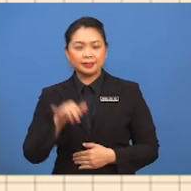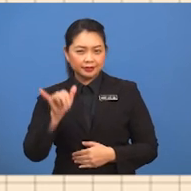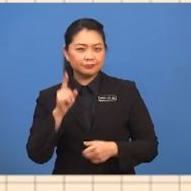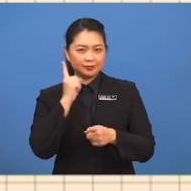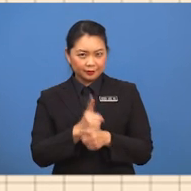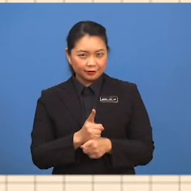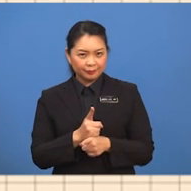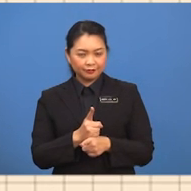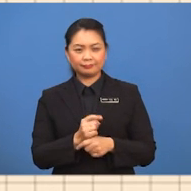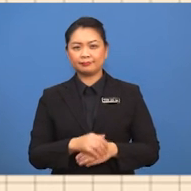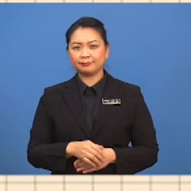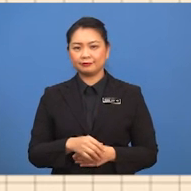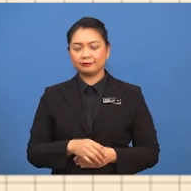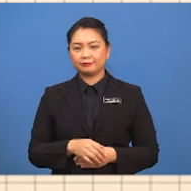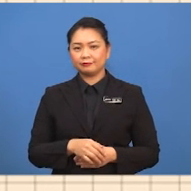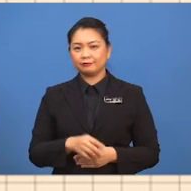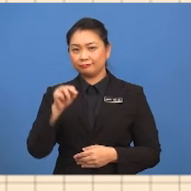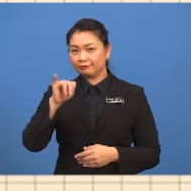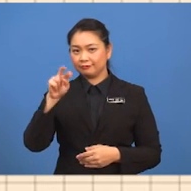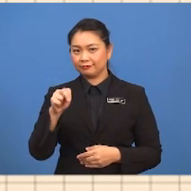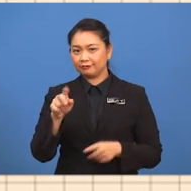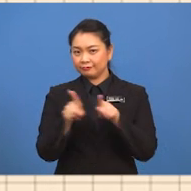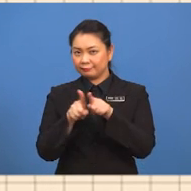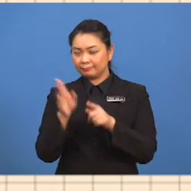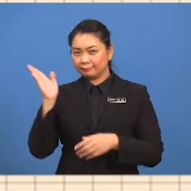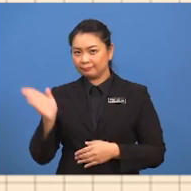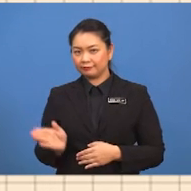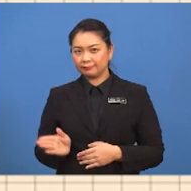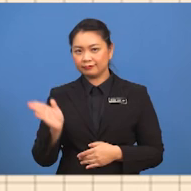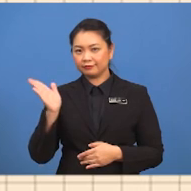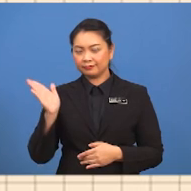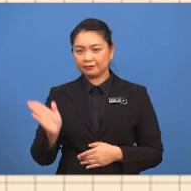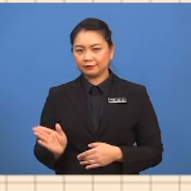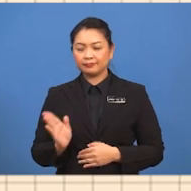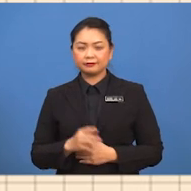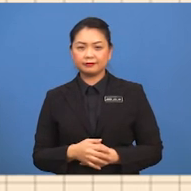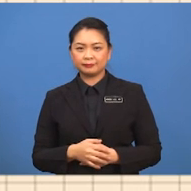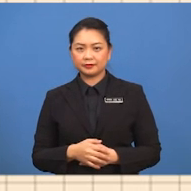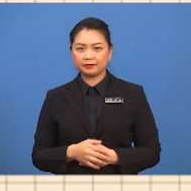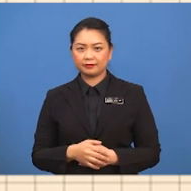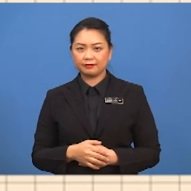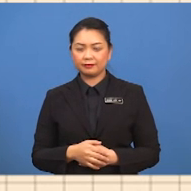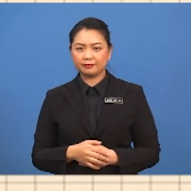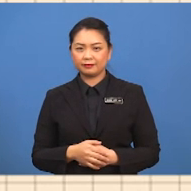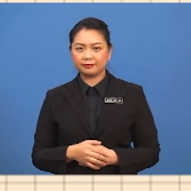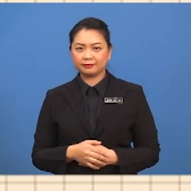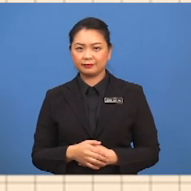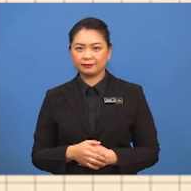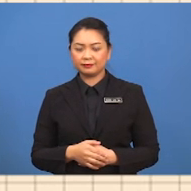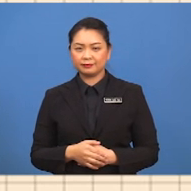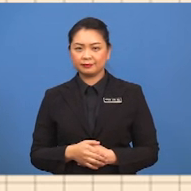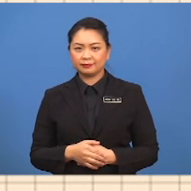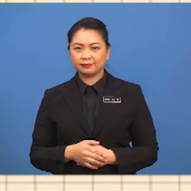Ya, betul. Min ialah jumlah keseluruhan nilai data